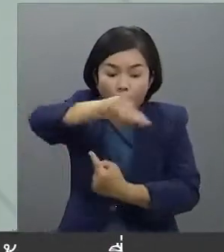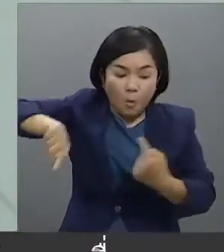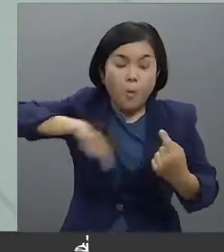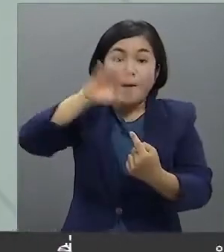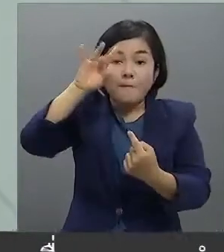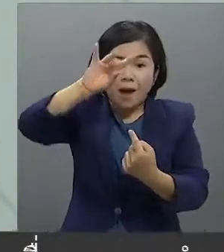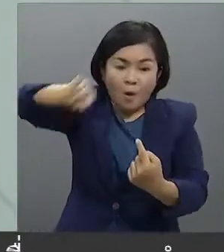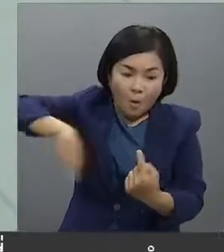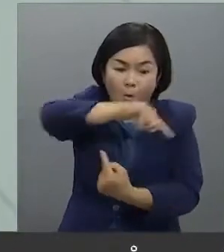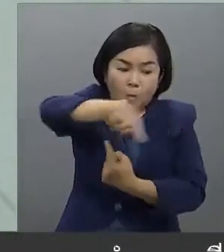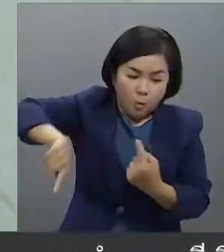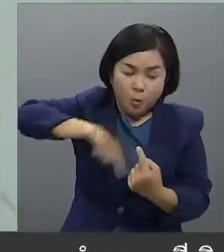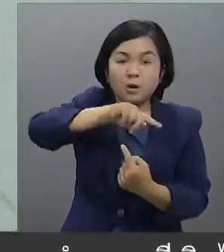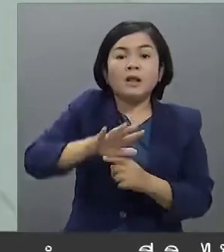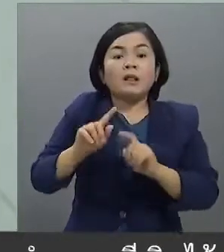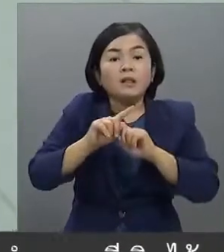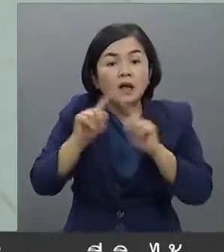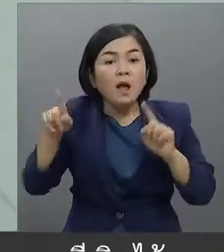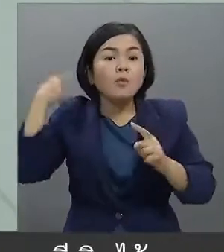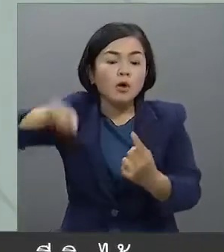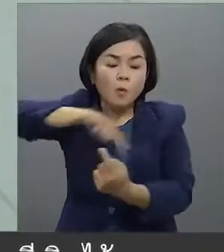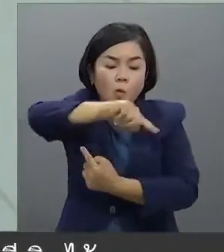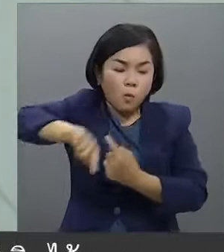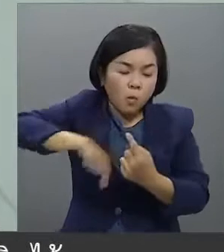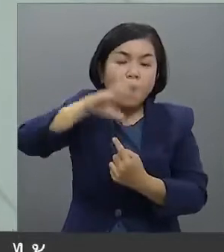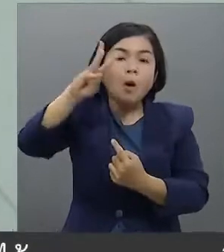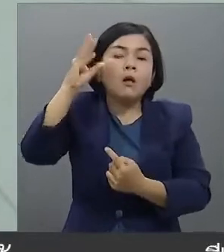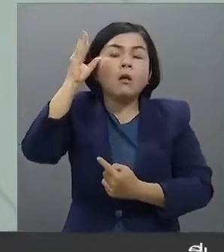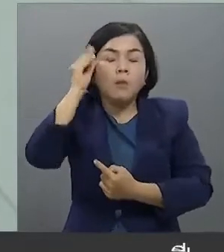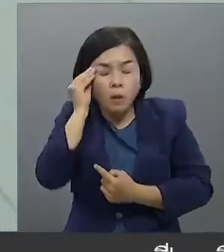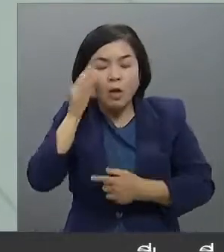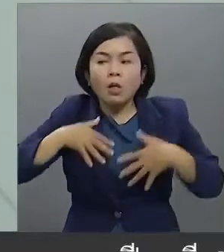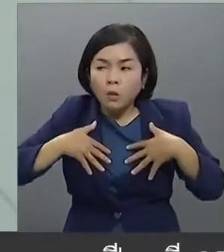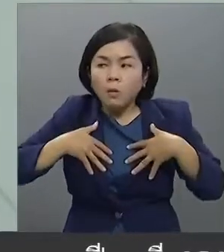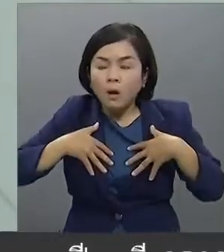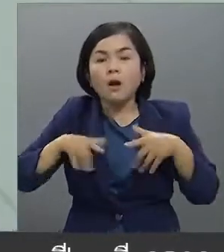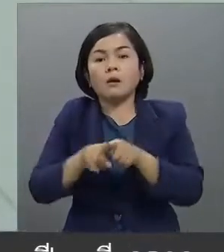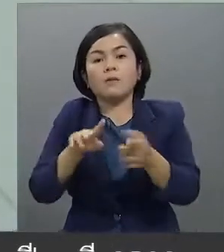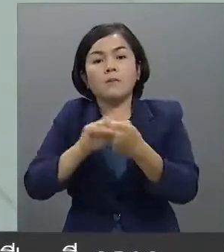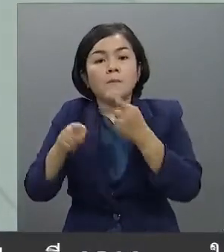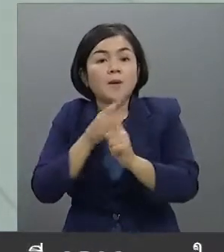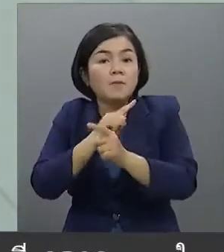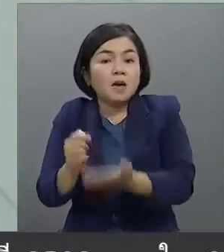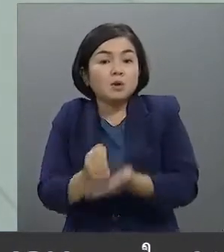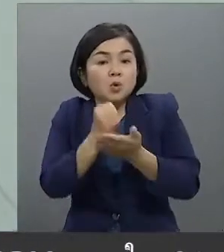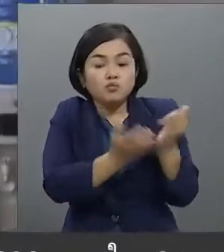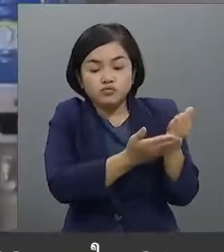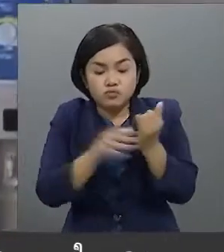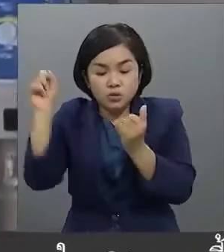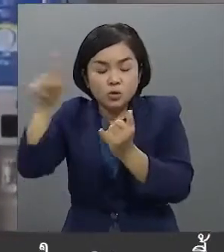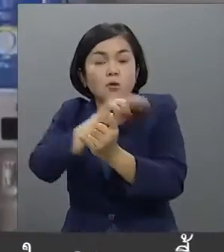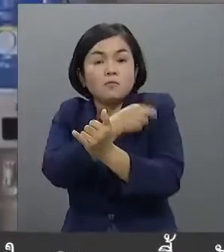6ค่ะน้องมีอาการเป็นลมหมดสตินะคะทางเพื่อนๆแล้วก็รุ่นพี่เนี่ยช่วยกันปฐมพยาบาลแล้วก็รีบนำส่งที่โรงพยาบาลค่ะ